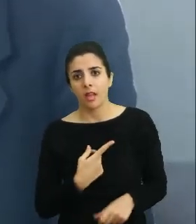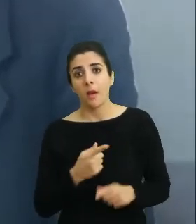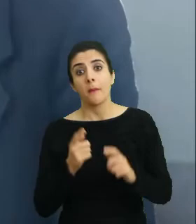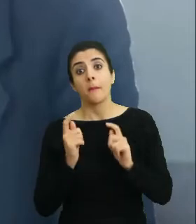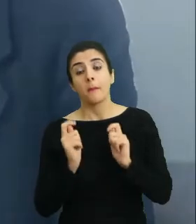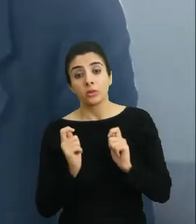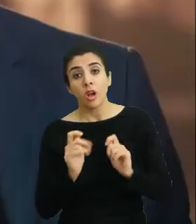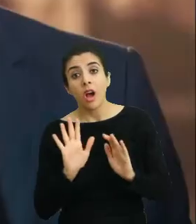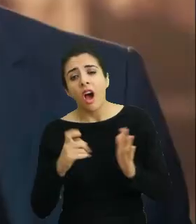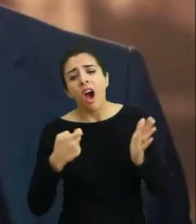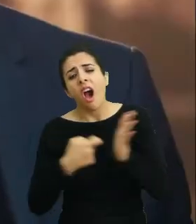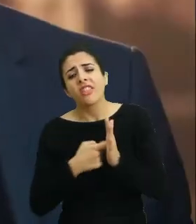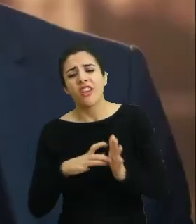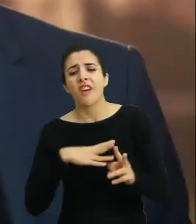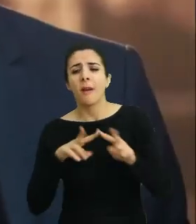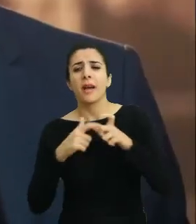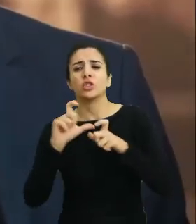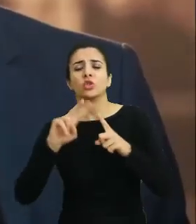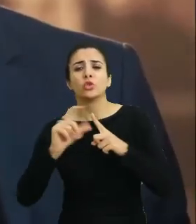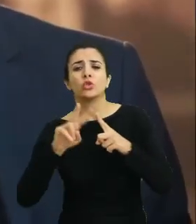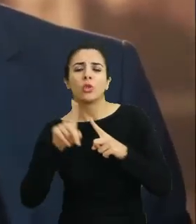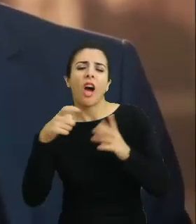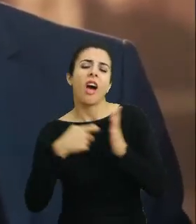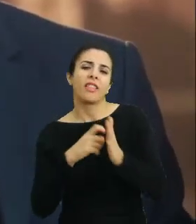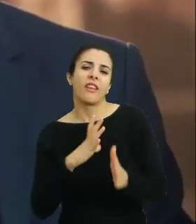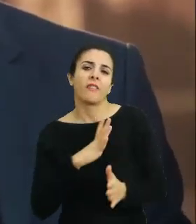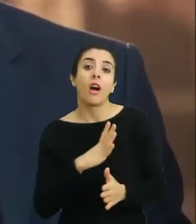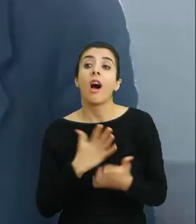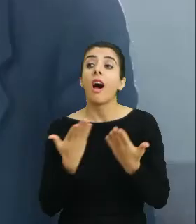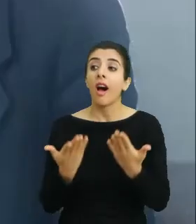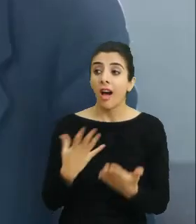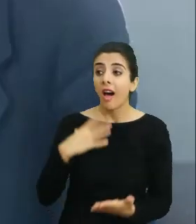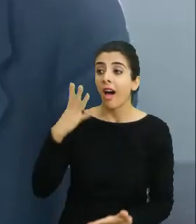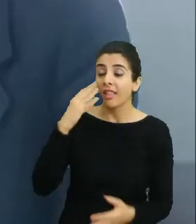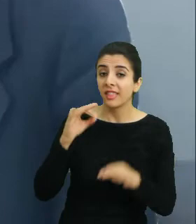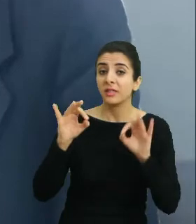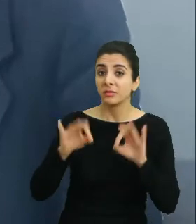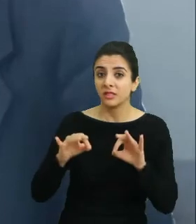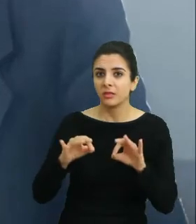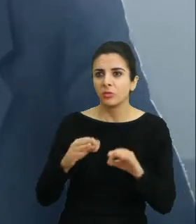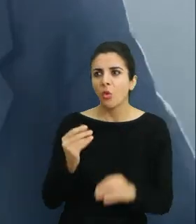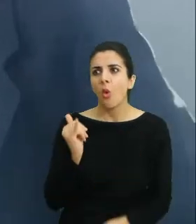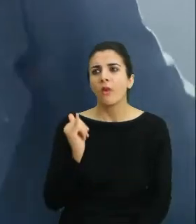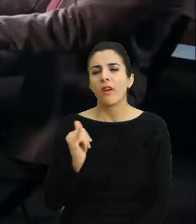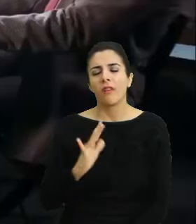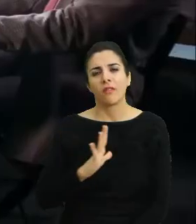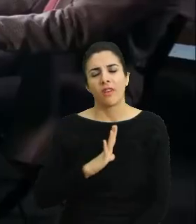Mecnun'un ancak adı var. Ah, işte şimdi anlaşıldı. Durum çok vahim